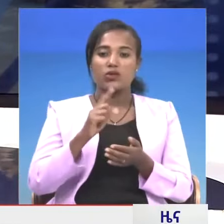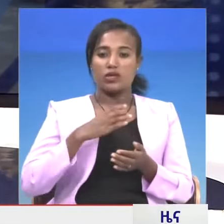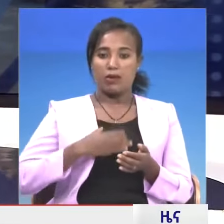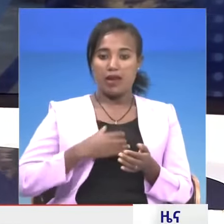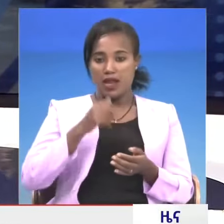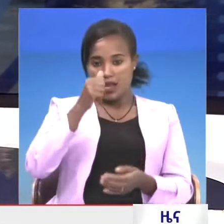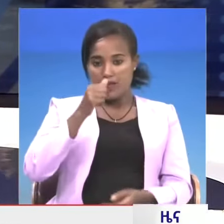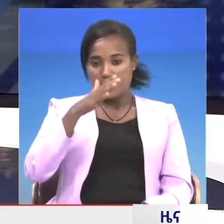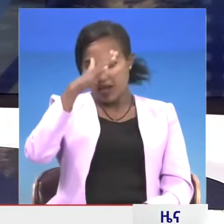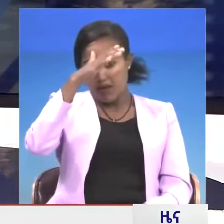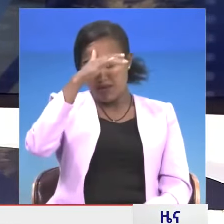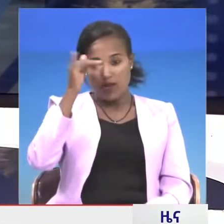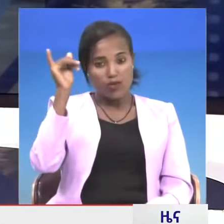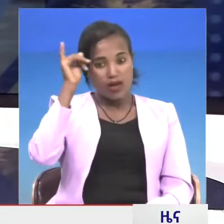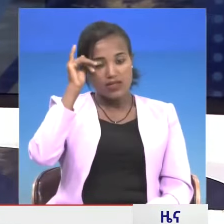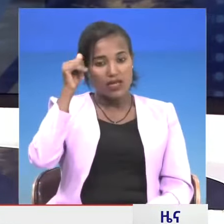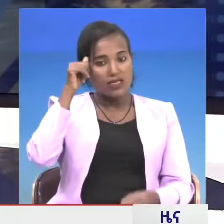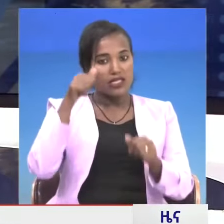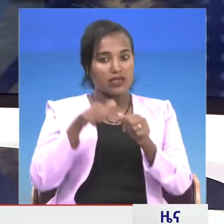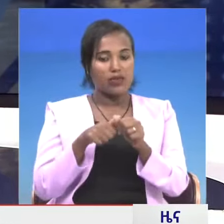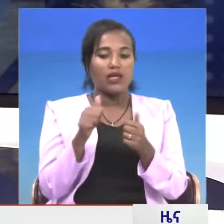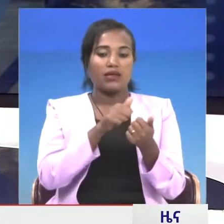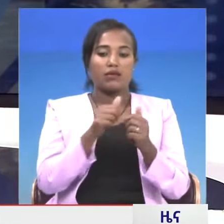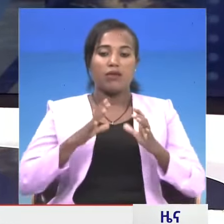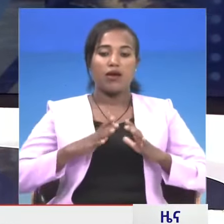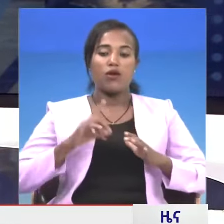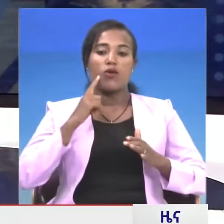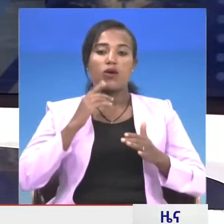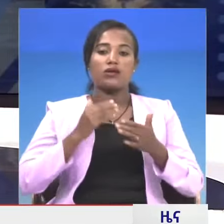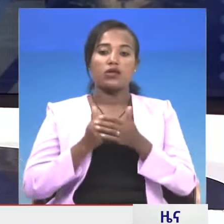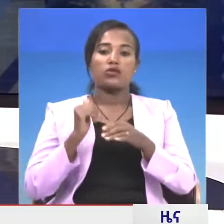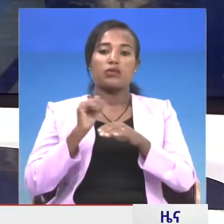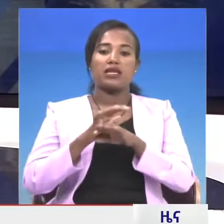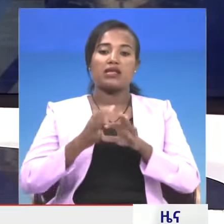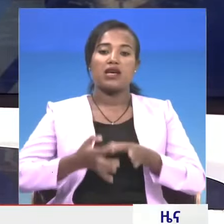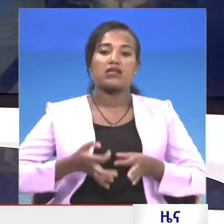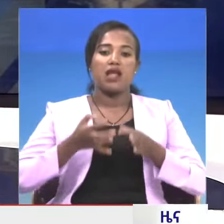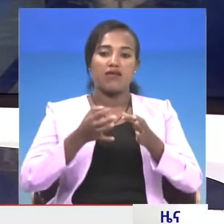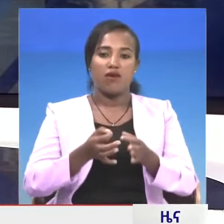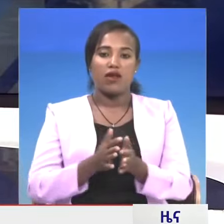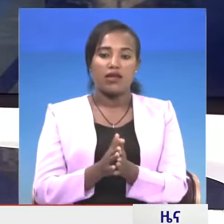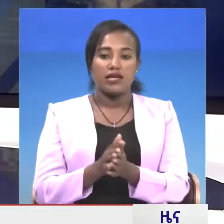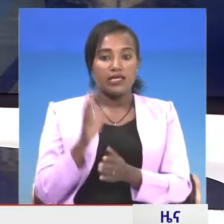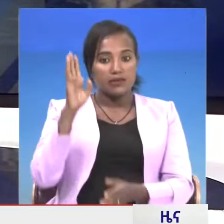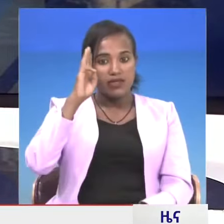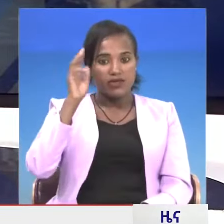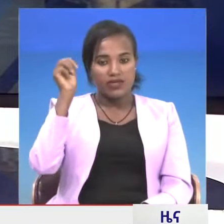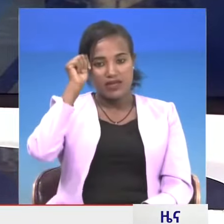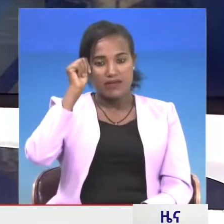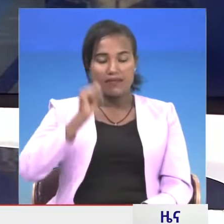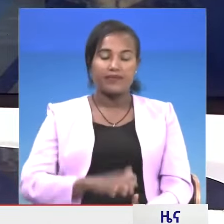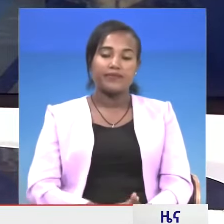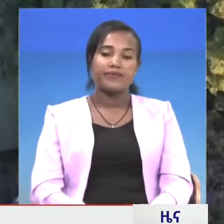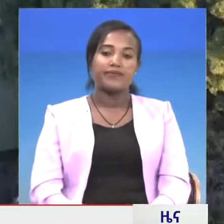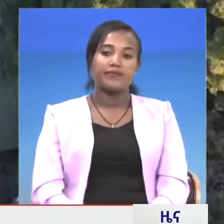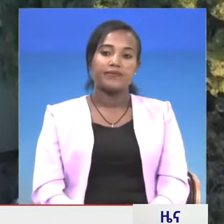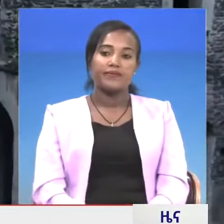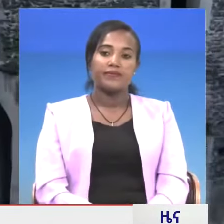አሳሰቡ። ብፁዕ አቡነ ዮሐንስ ለጥምቀት በዓል የእንኳን አደረሳችሁ መልእክት አስተላልፈዋል። ስማቸው ሼቴ ዝርዝር አለው።